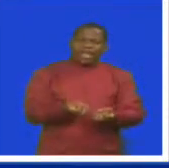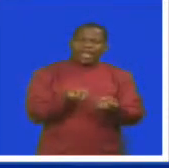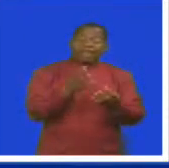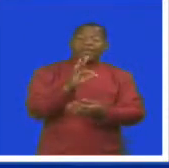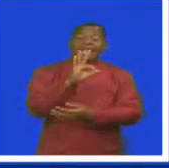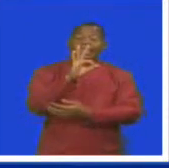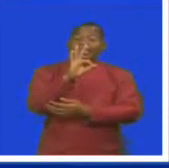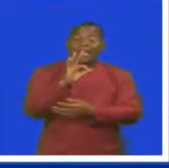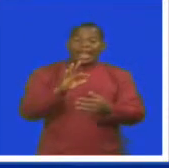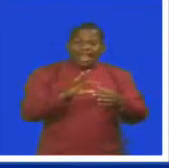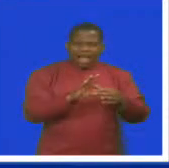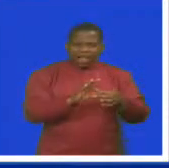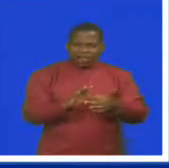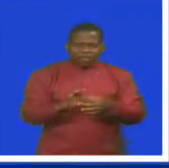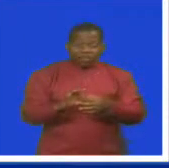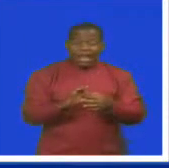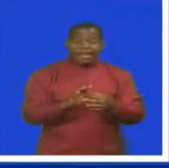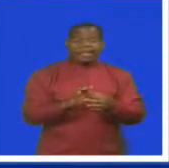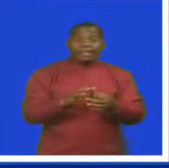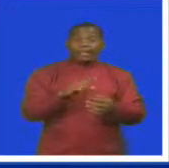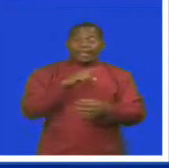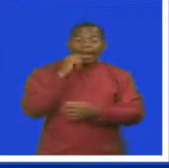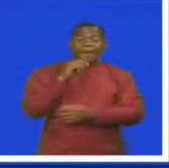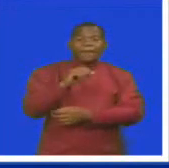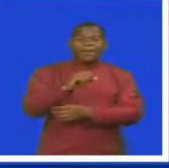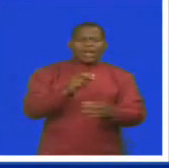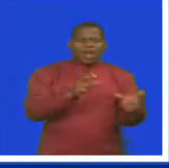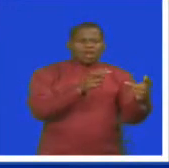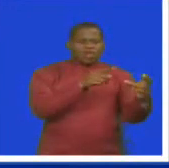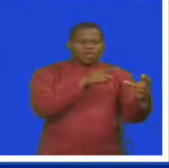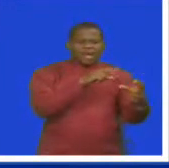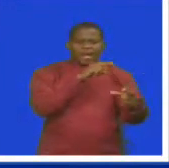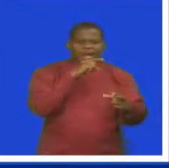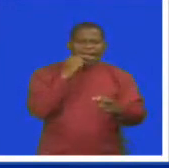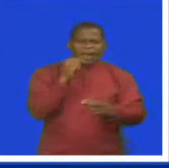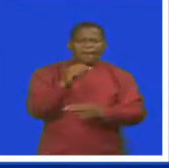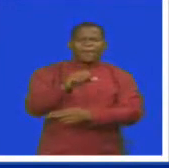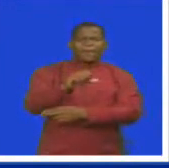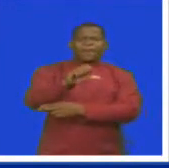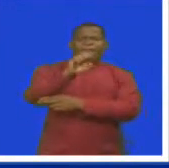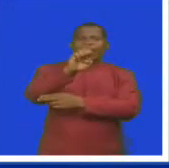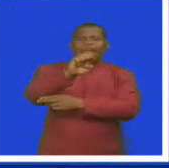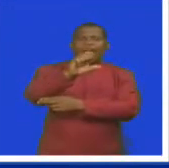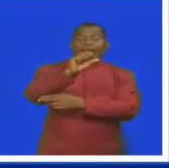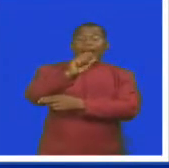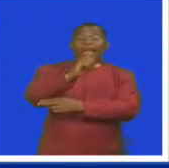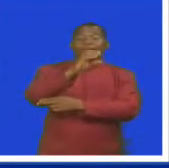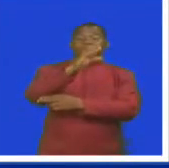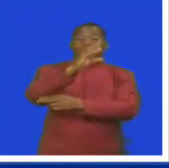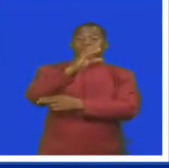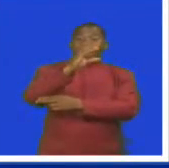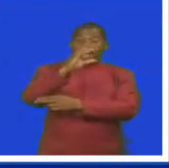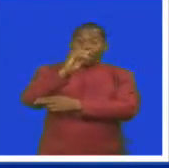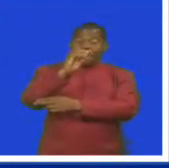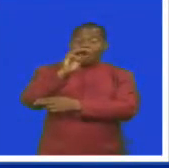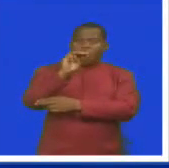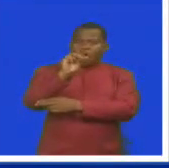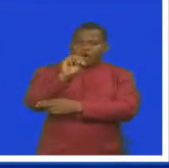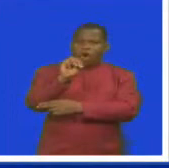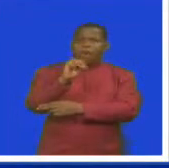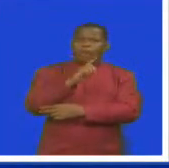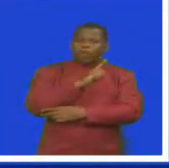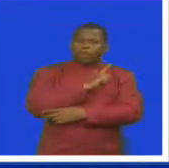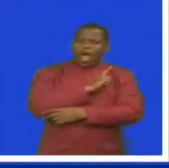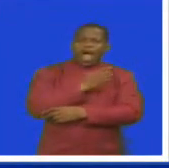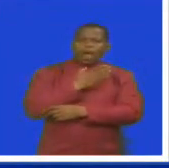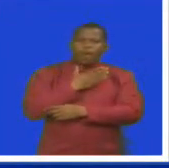kwenta tekuchumana ukuthi tibemelula nekwehliswa kwentsengo yedatha kude live libambe emazinga emhlaba etekuchumana. Khumalo bekakhuluma